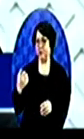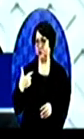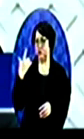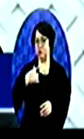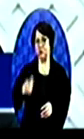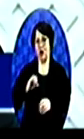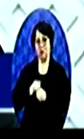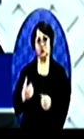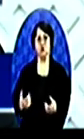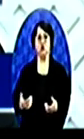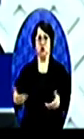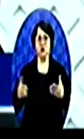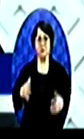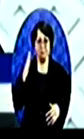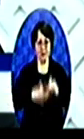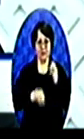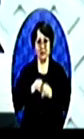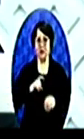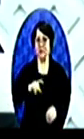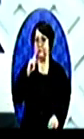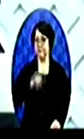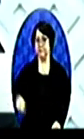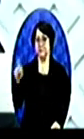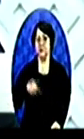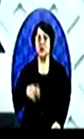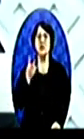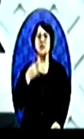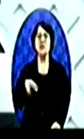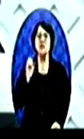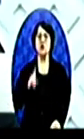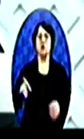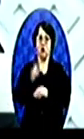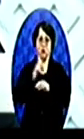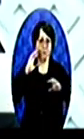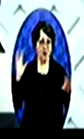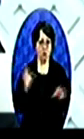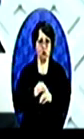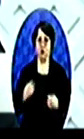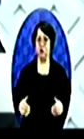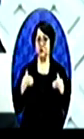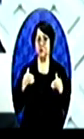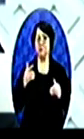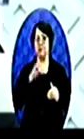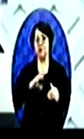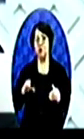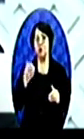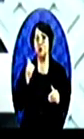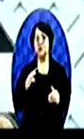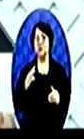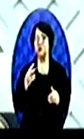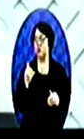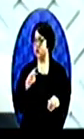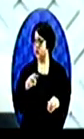нэгэн барилга байгууламж барих эрхийг олгохгүй байхыг нийслэлийн хот байгууллалт хөгжлийн газарт усны тухай хувь тогтоомжийн хэрэгжилтийг хангахан